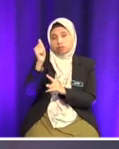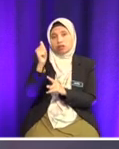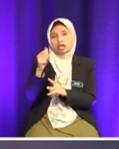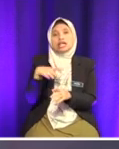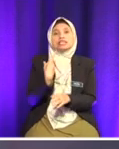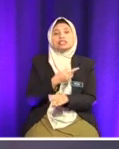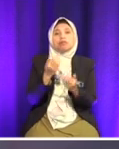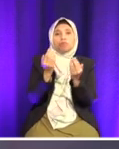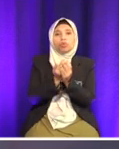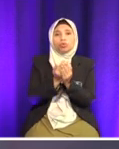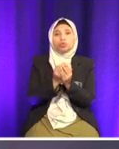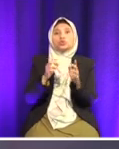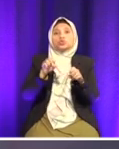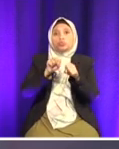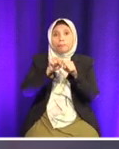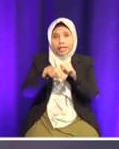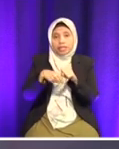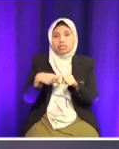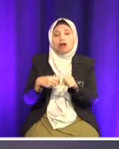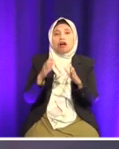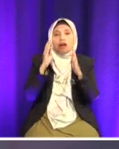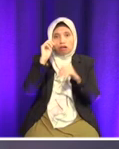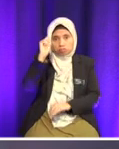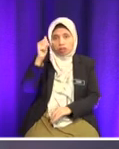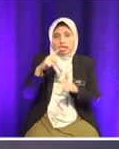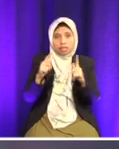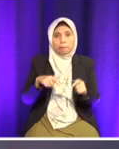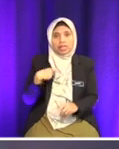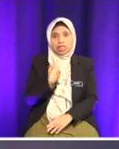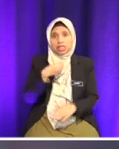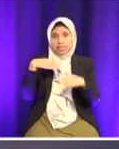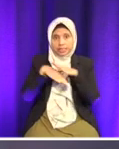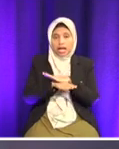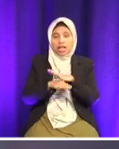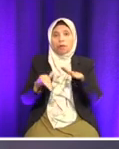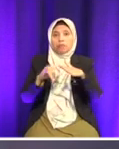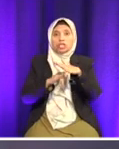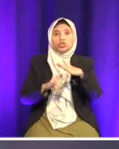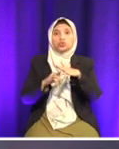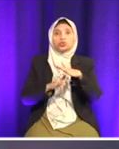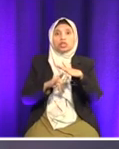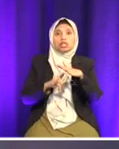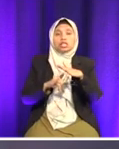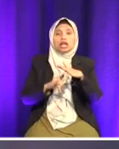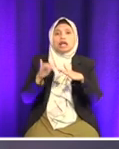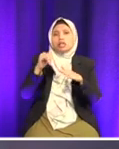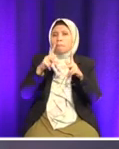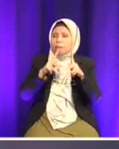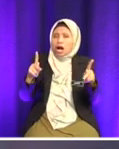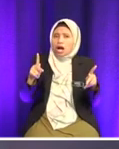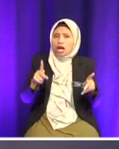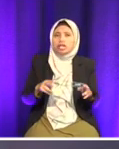mohon kepada Allah agar Allah di tempatkan tempat yang kita ini ke dalam surga Allah yang paling utama